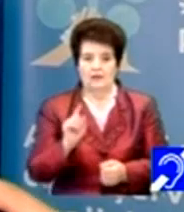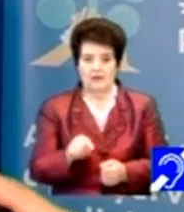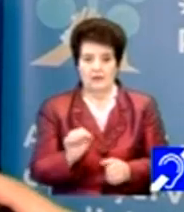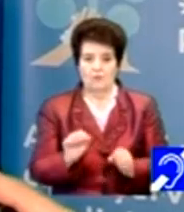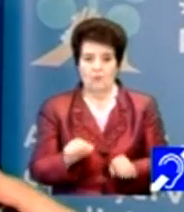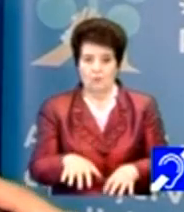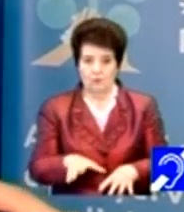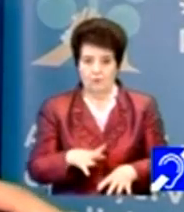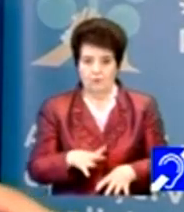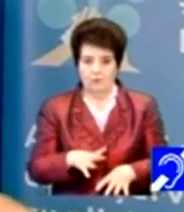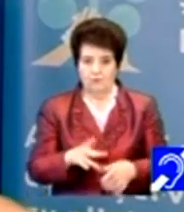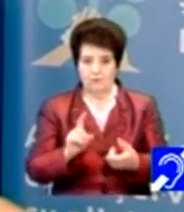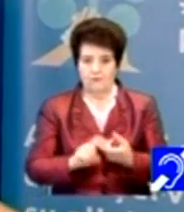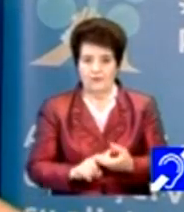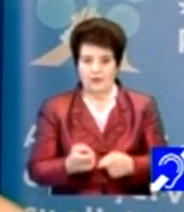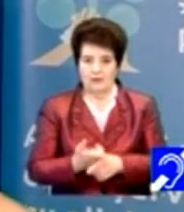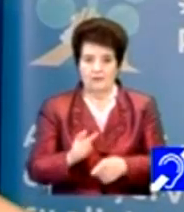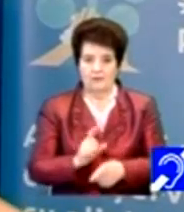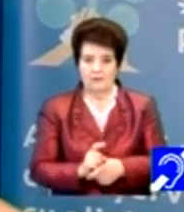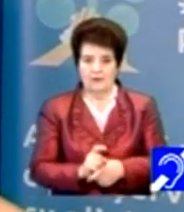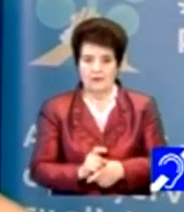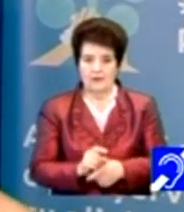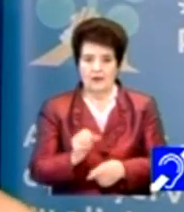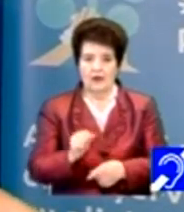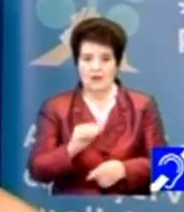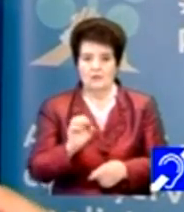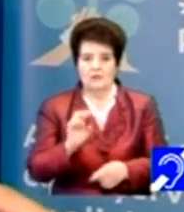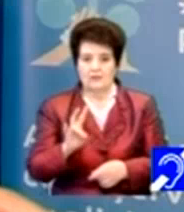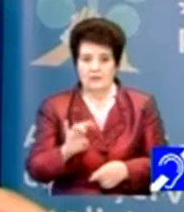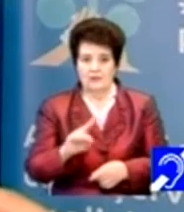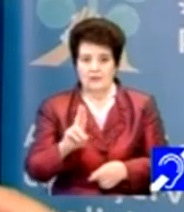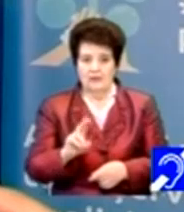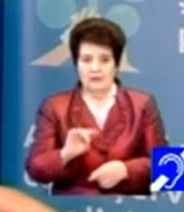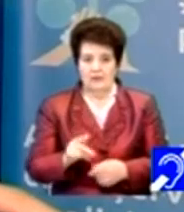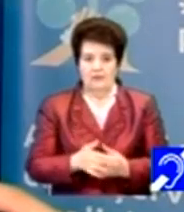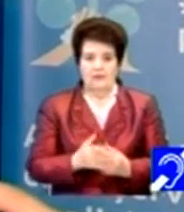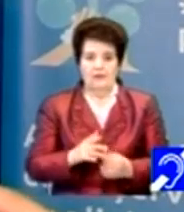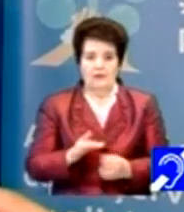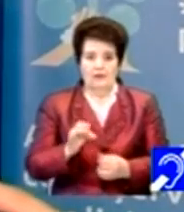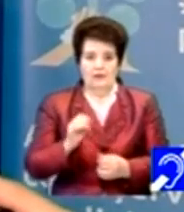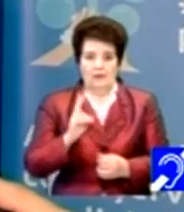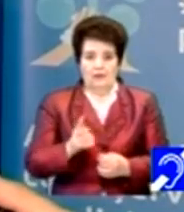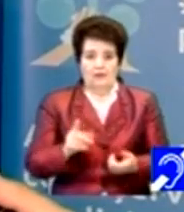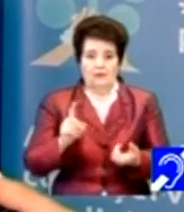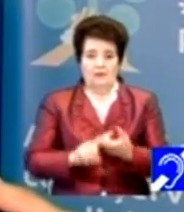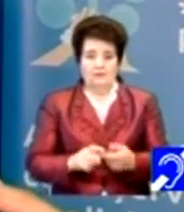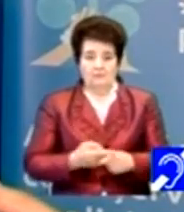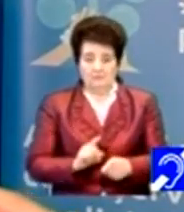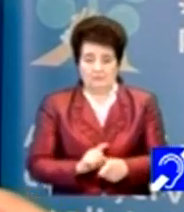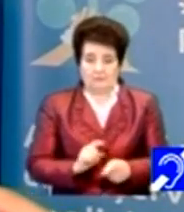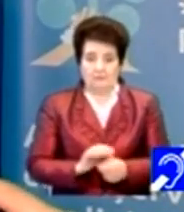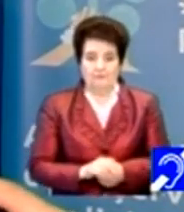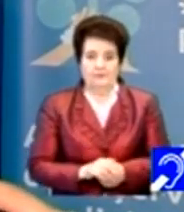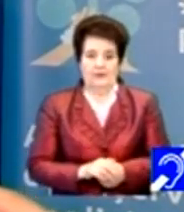ei pot elimina o cantitate mai mare de agenți virale mediu și astfel riscul de a contracta această infecție